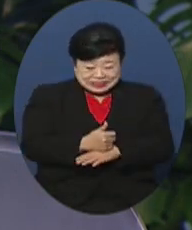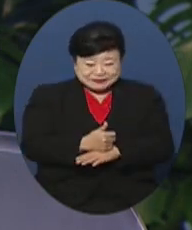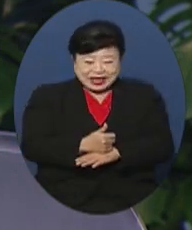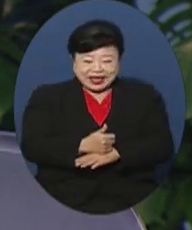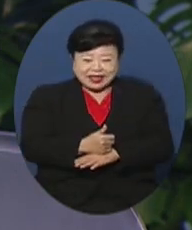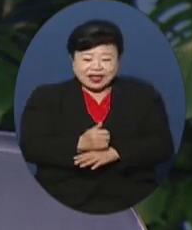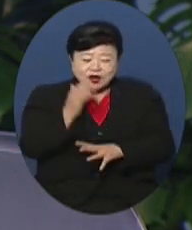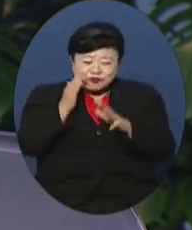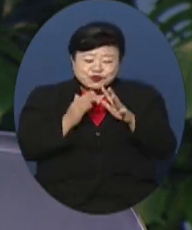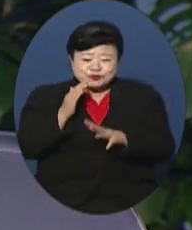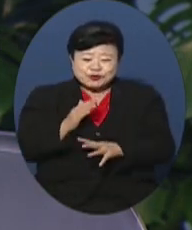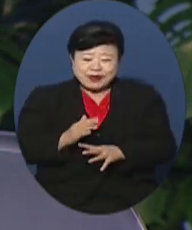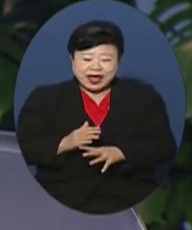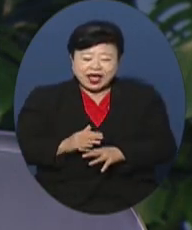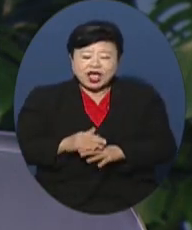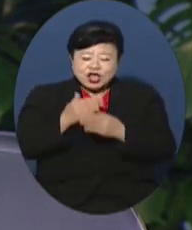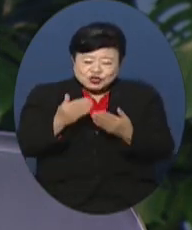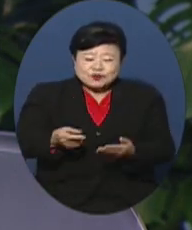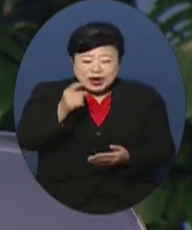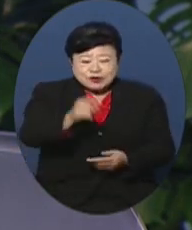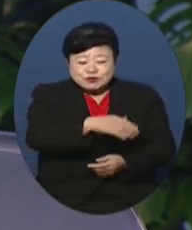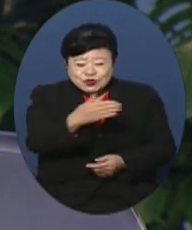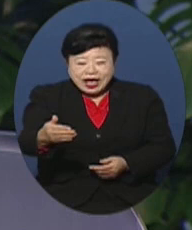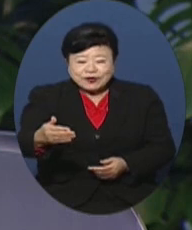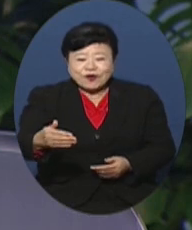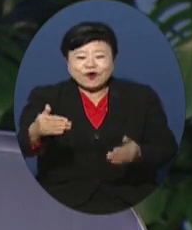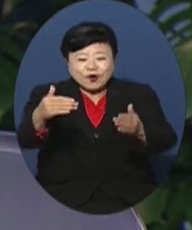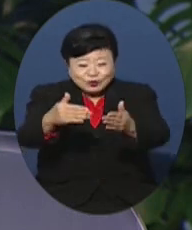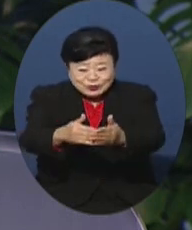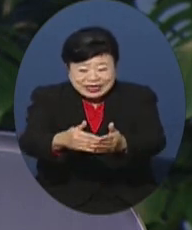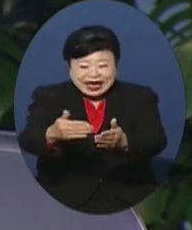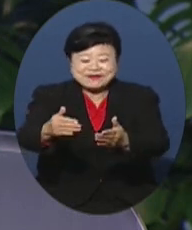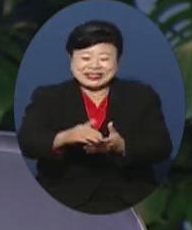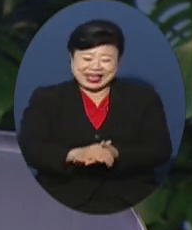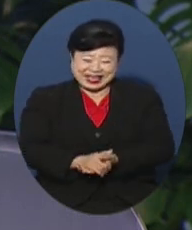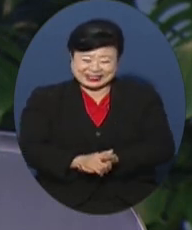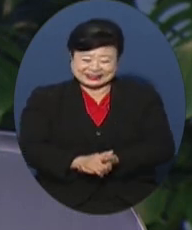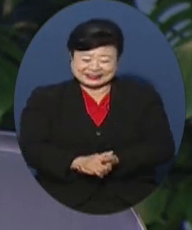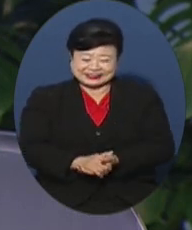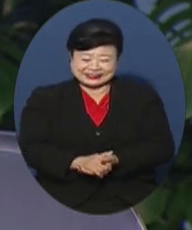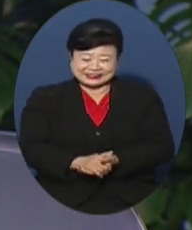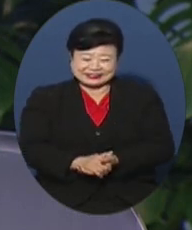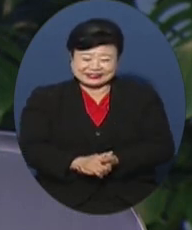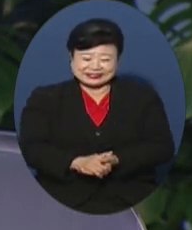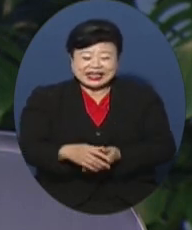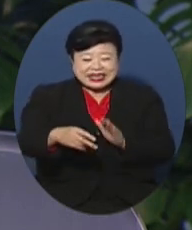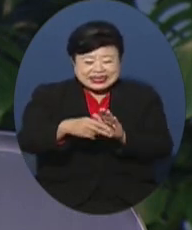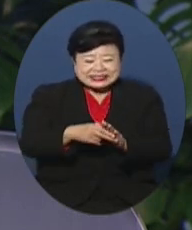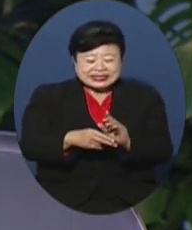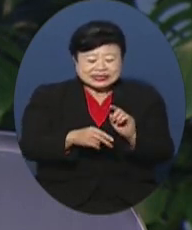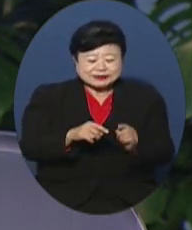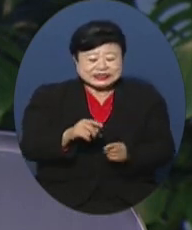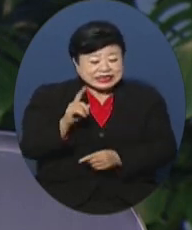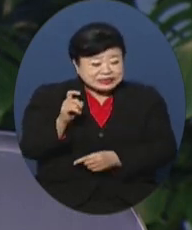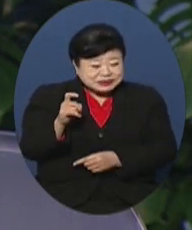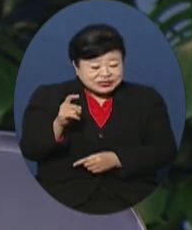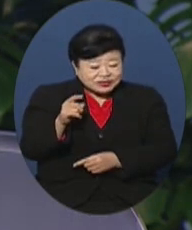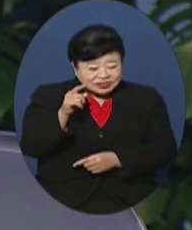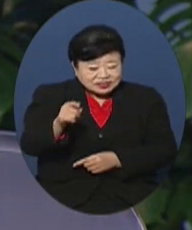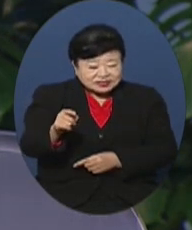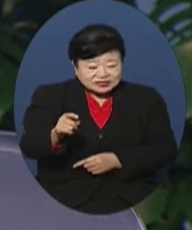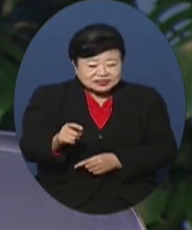불밭 수유미난 물가에 도착하는 것입니다. 이사야 40장 11절에는